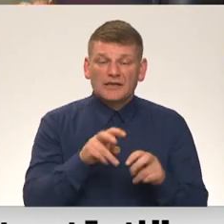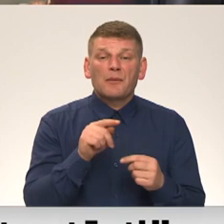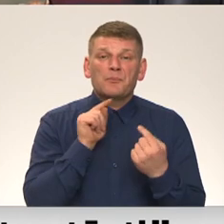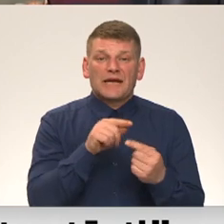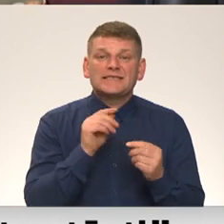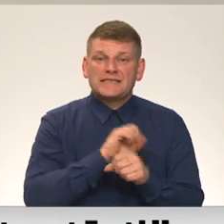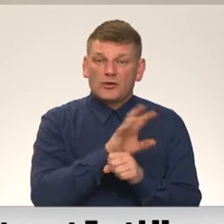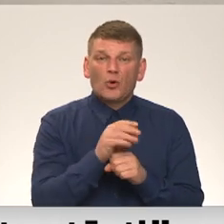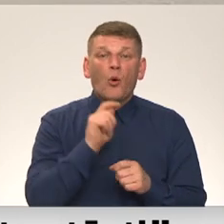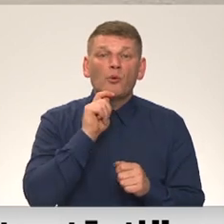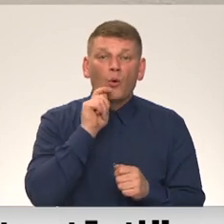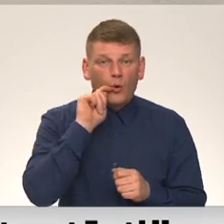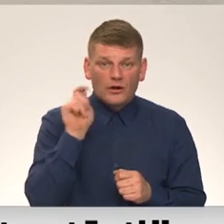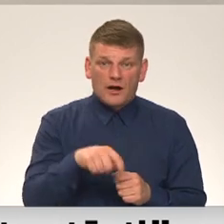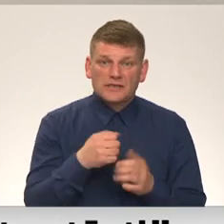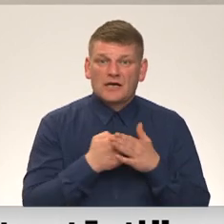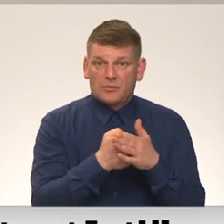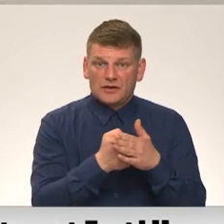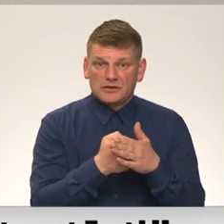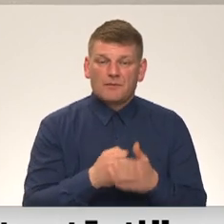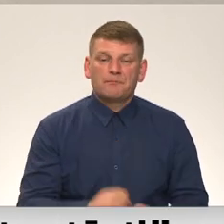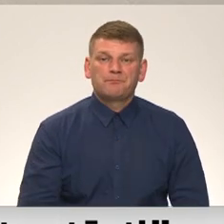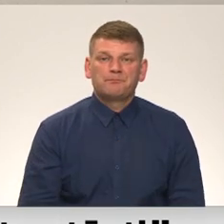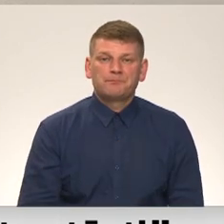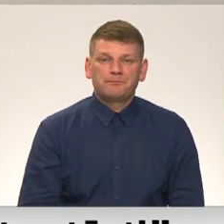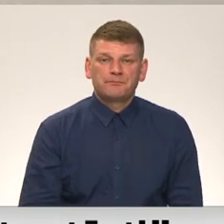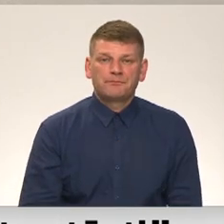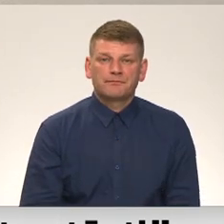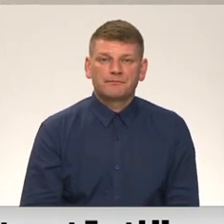Ukrainas atbalstam. Sandra Leitāne, Andris Pāns, Vidzemes televīzija.